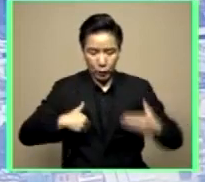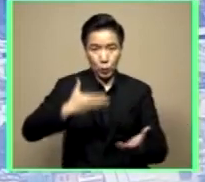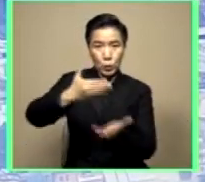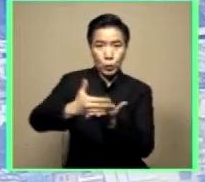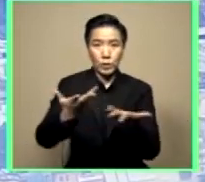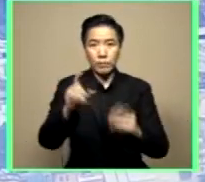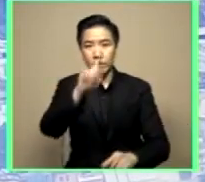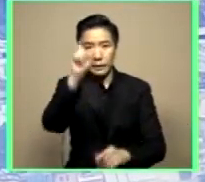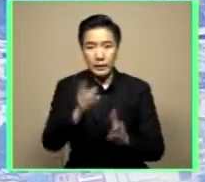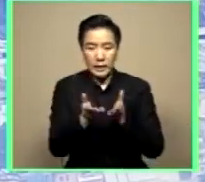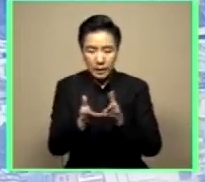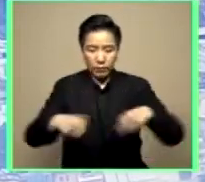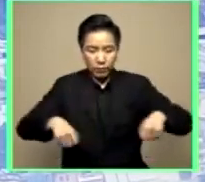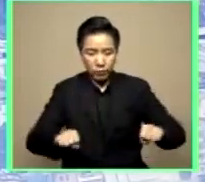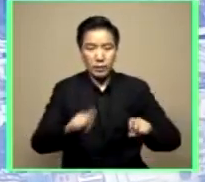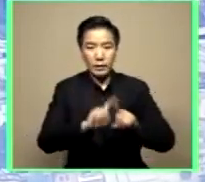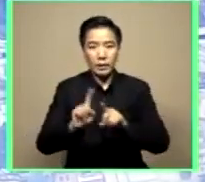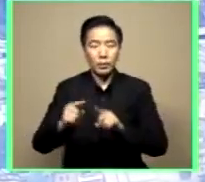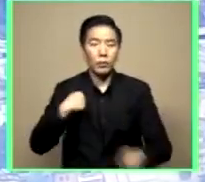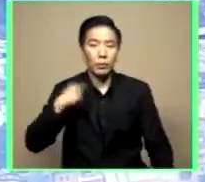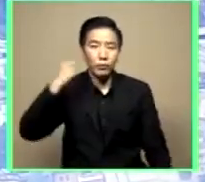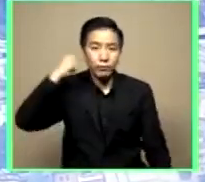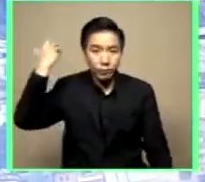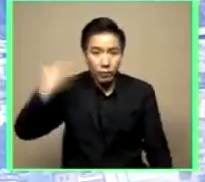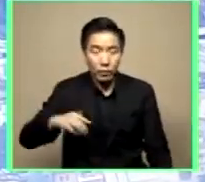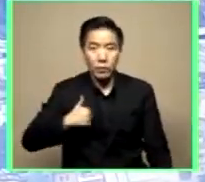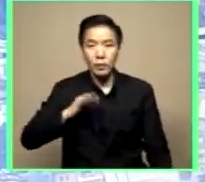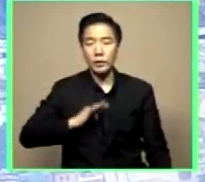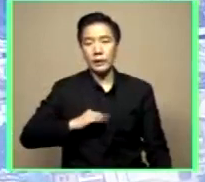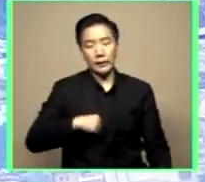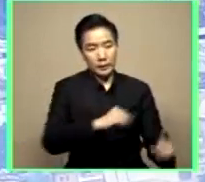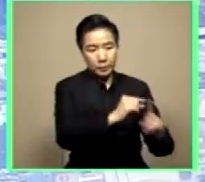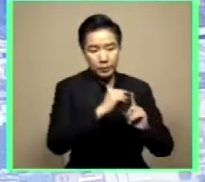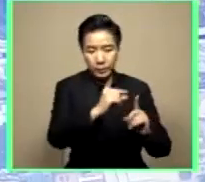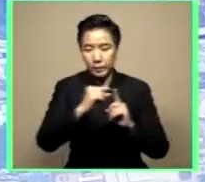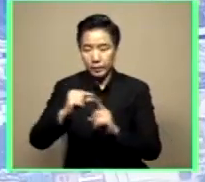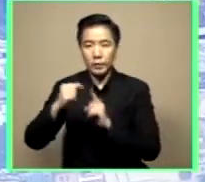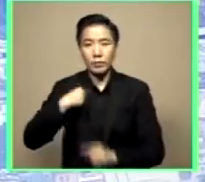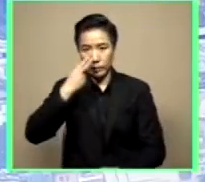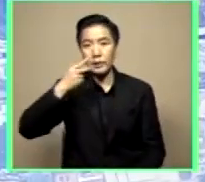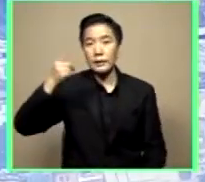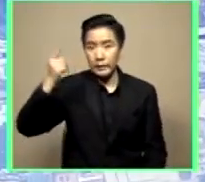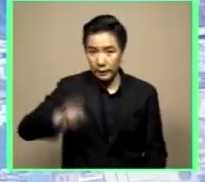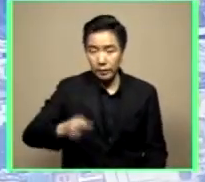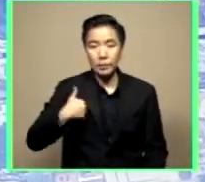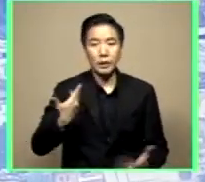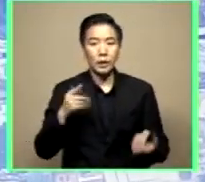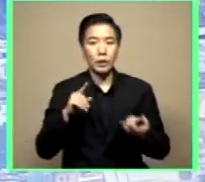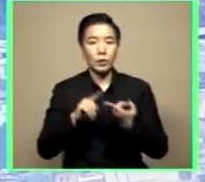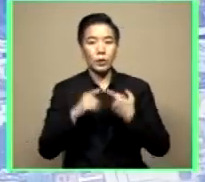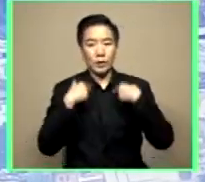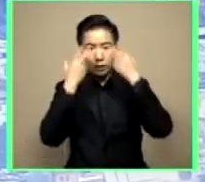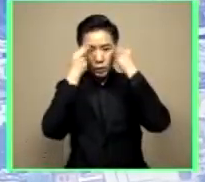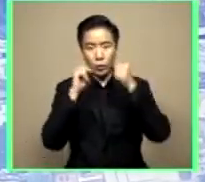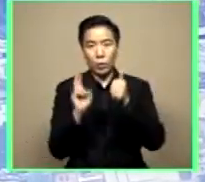ล่าแข่งเรือเจ็ตสกีหรือเปล่าผมฟังคำต่างๆเหล่านี้เกิดขึ้นจริงจากทางท่านรองนาย